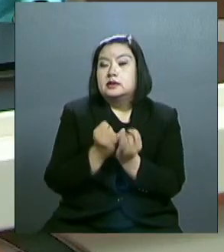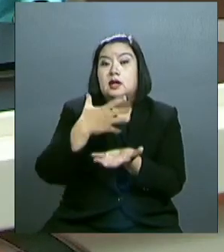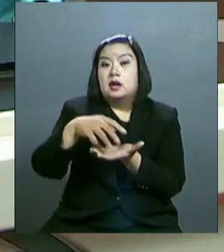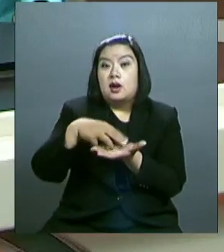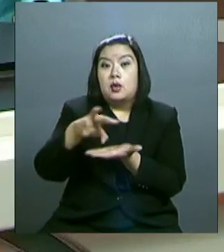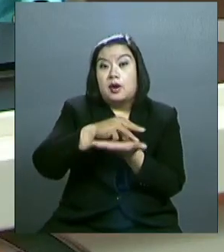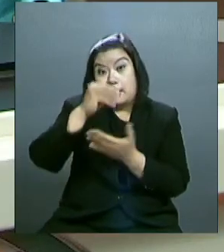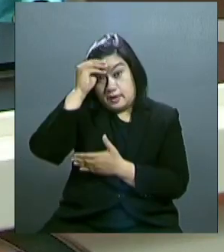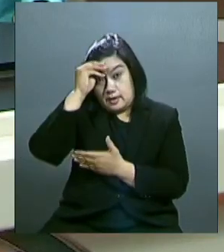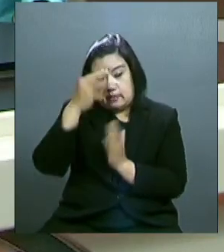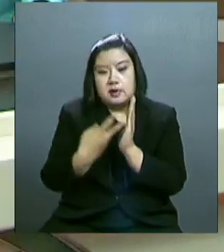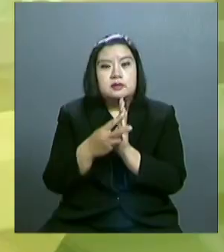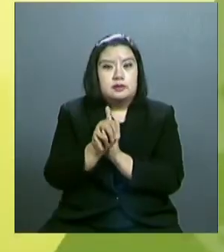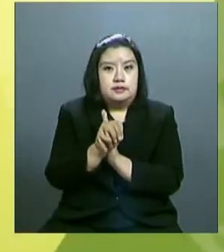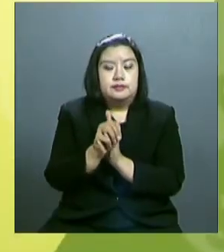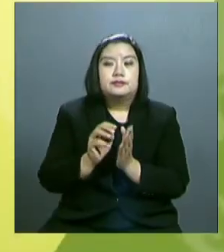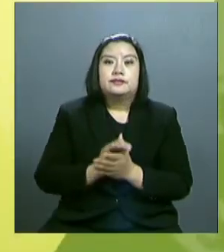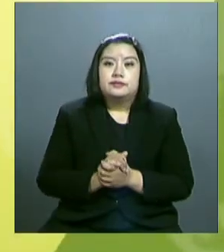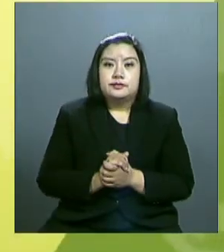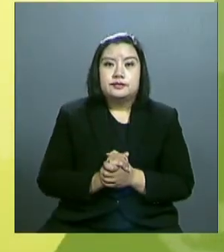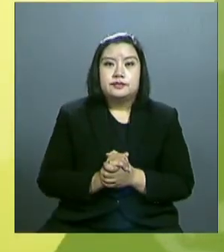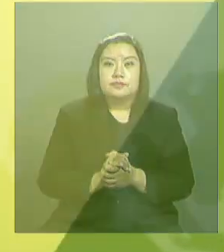ยาลัยมหาสารคามค่ะ